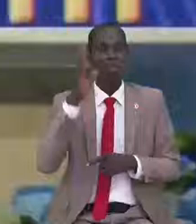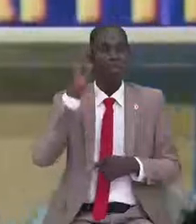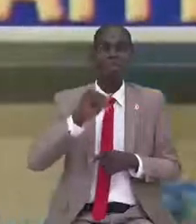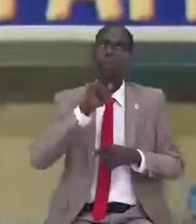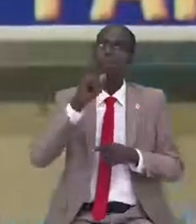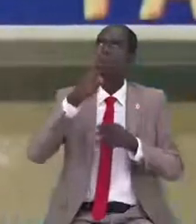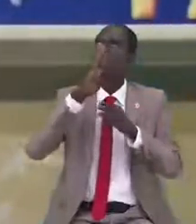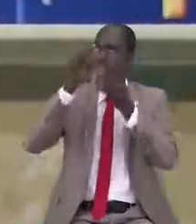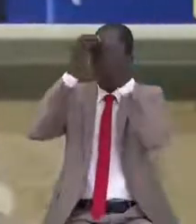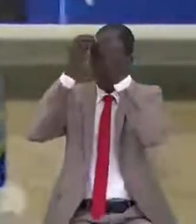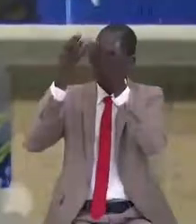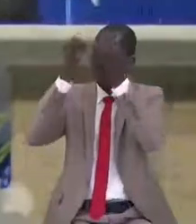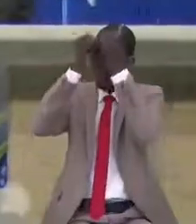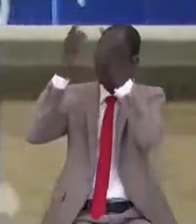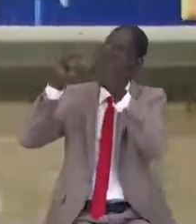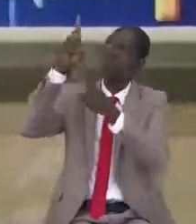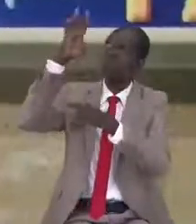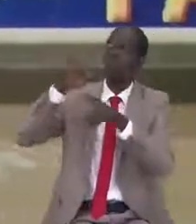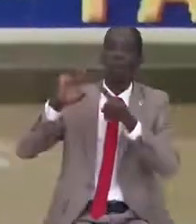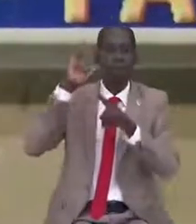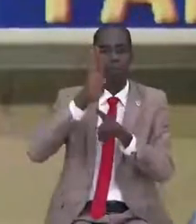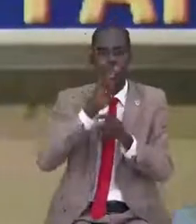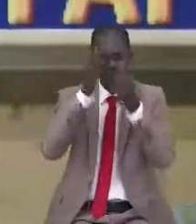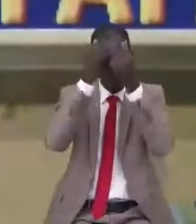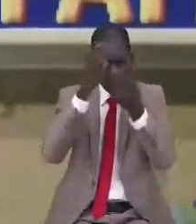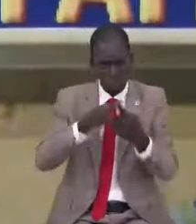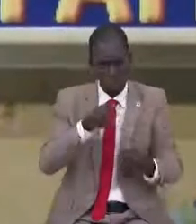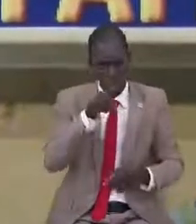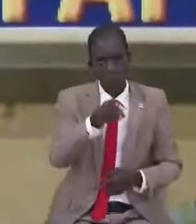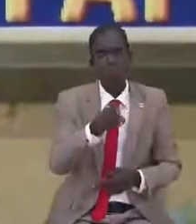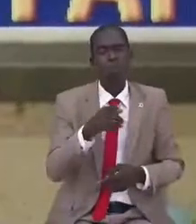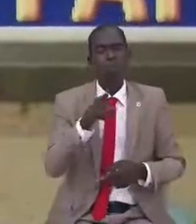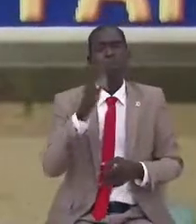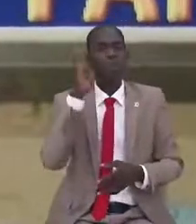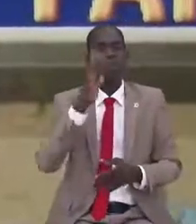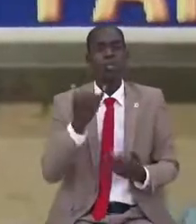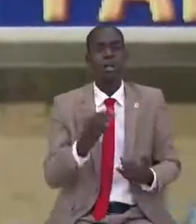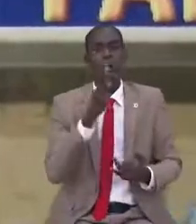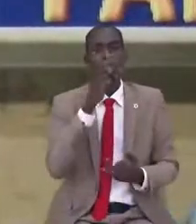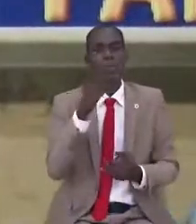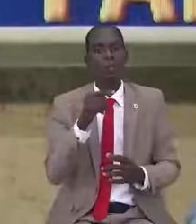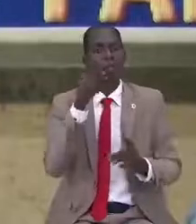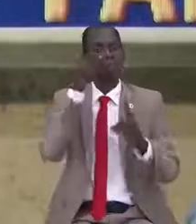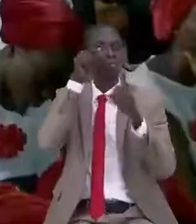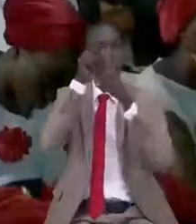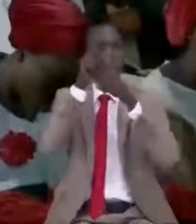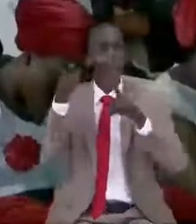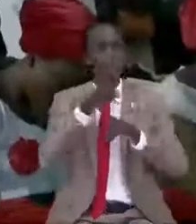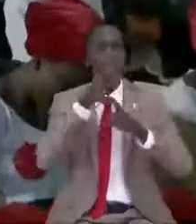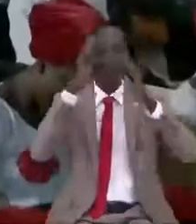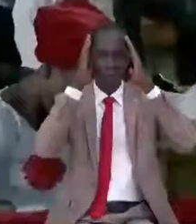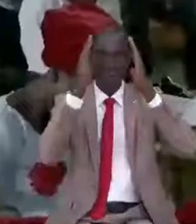La personne, au lieu de répondre à Dieu, va te répondre. Tu seras l'objet de leur attention. Parce qu'il